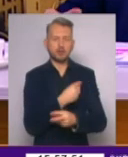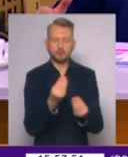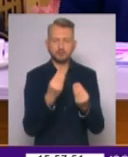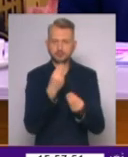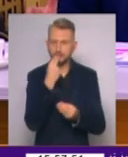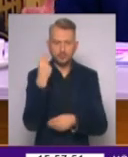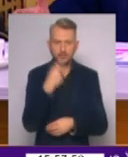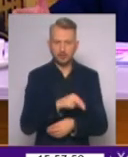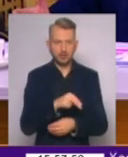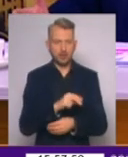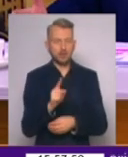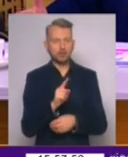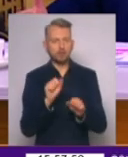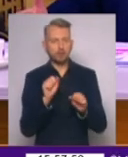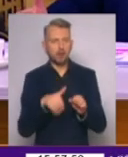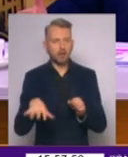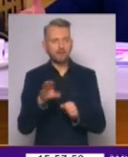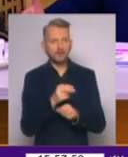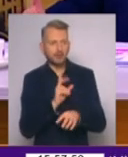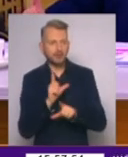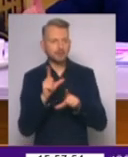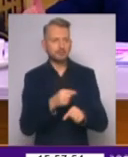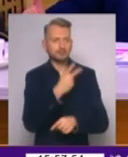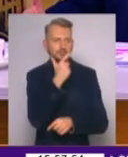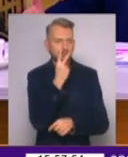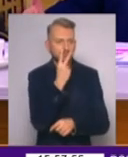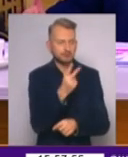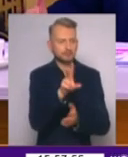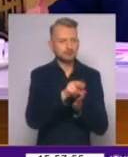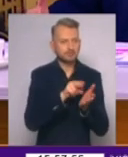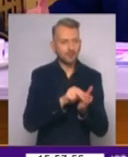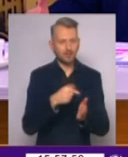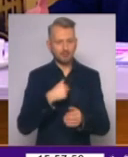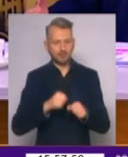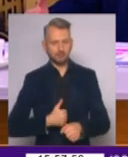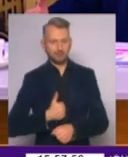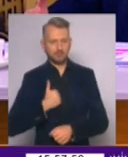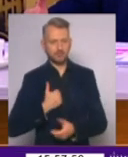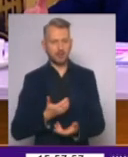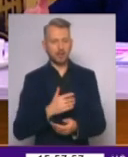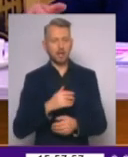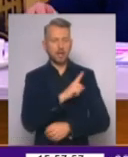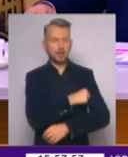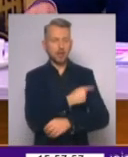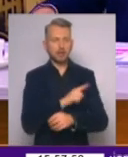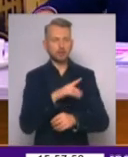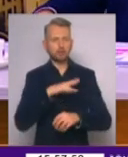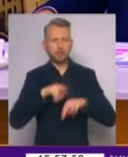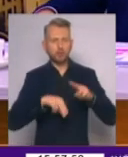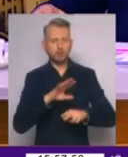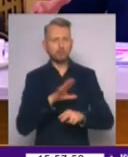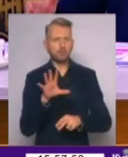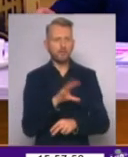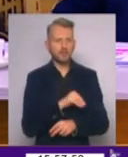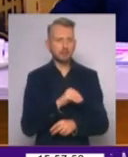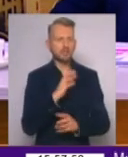б їздити, всі дивитися, і щоб я міг цим пишатися, яка лікарня побудована по всім, не тільки українським, по